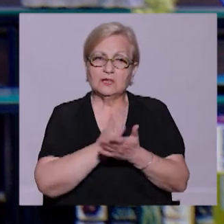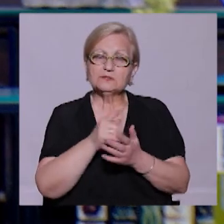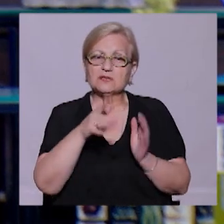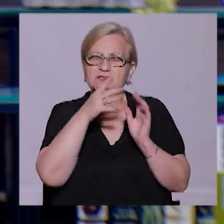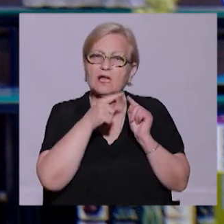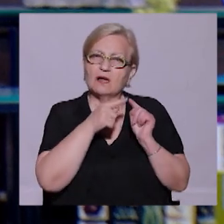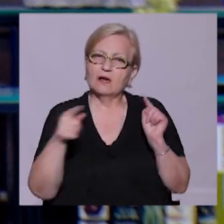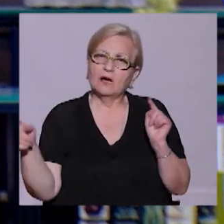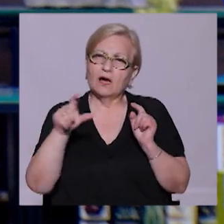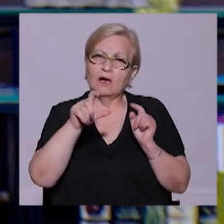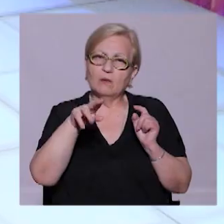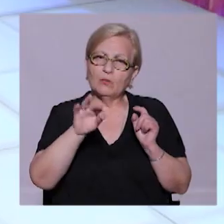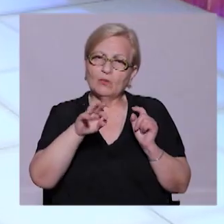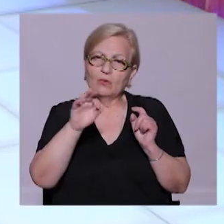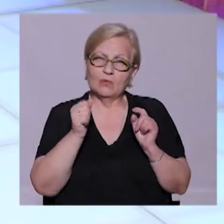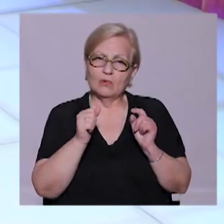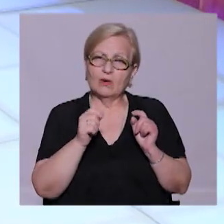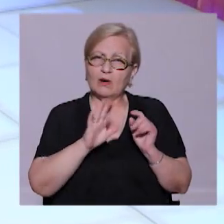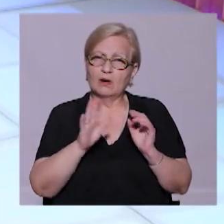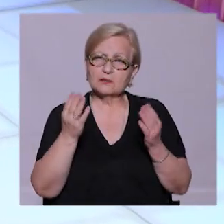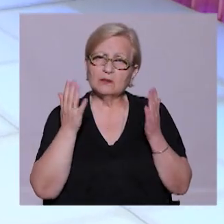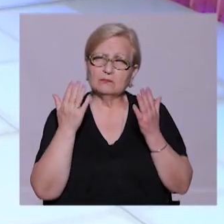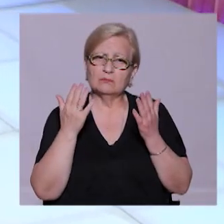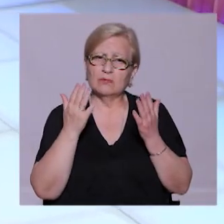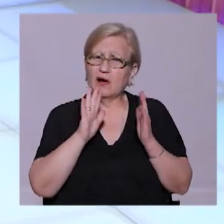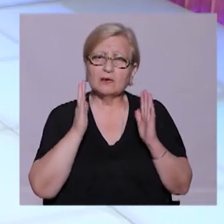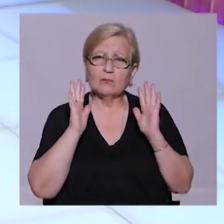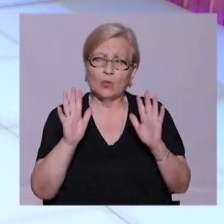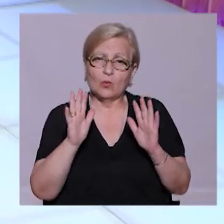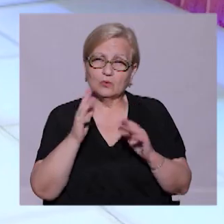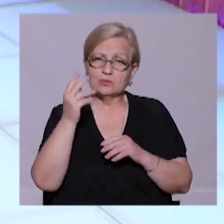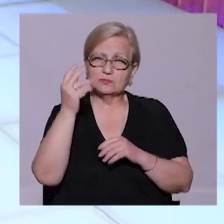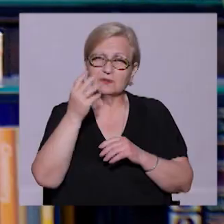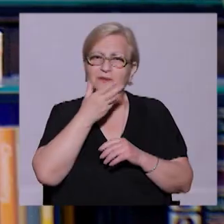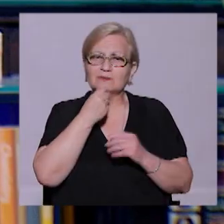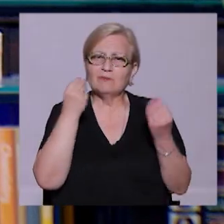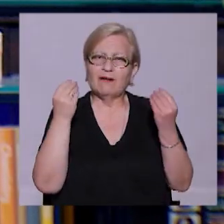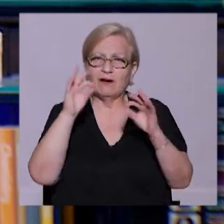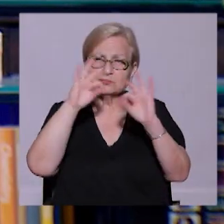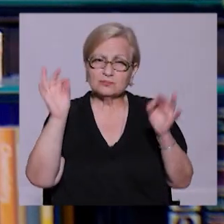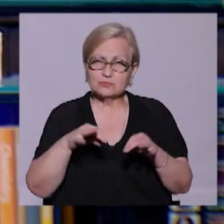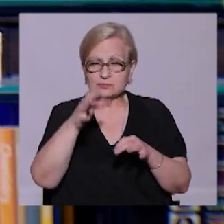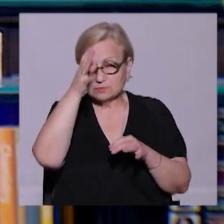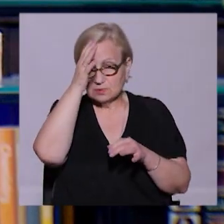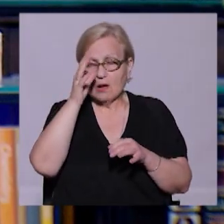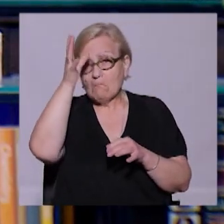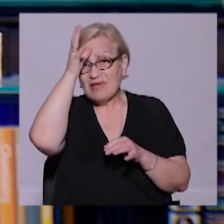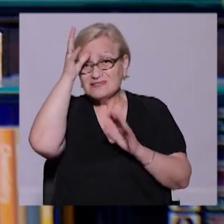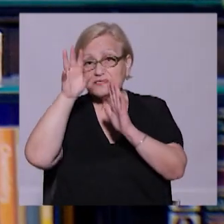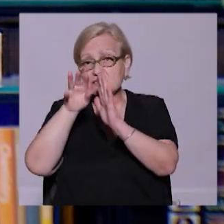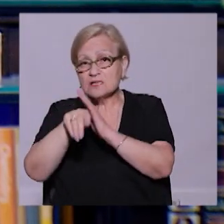ეპოქა, როდესაც არა მხოლოდ მხატვრულ ნაწარმოებში, არამედ მეცნიერულ ნაშრომშიც